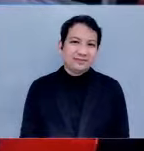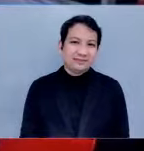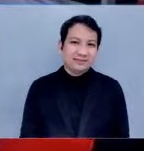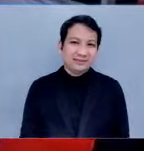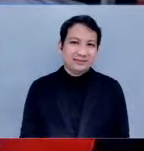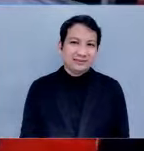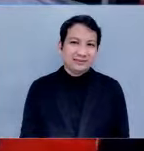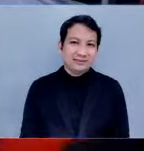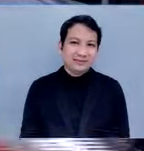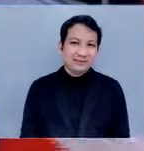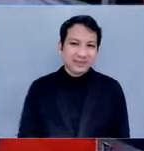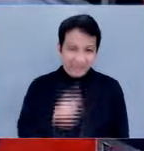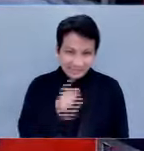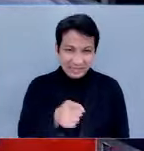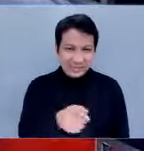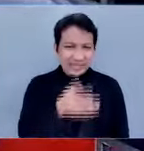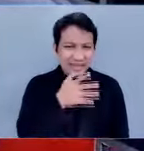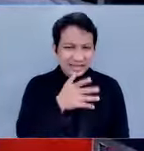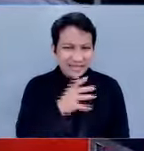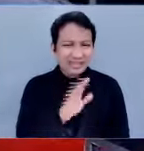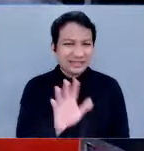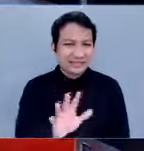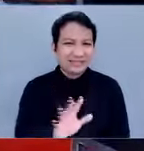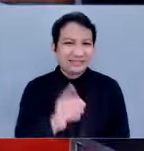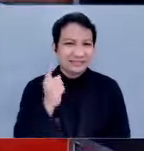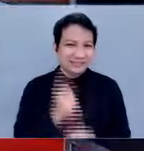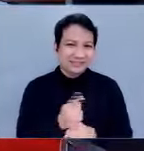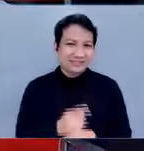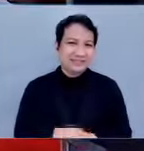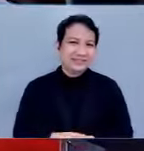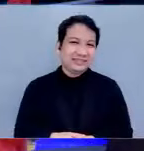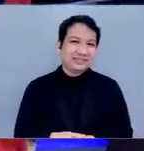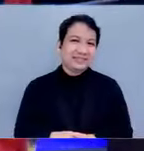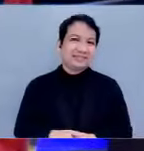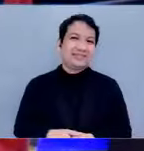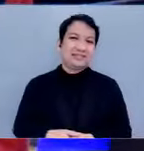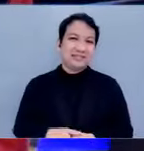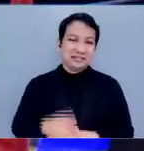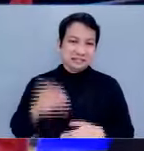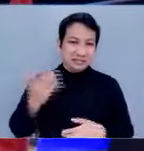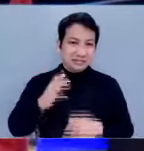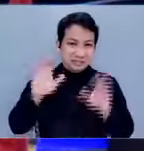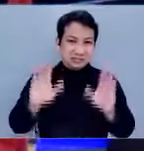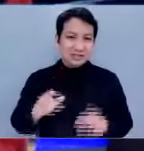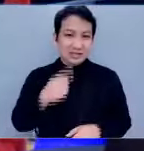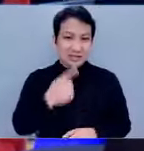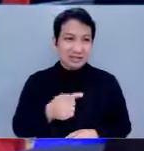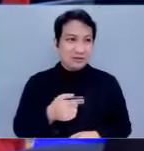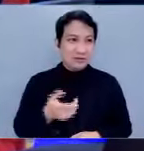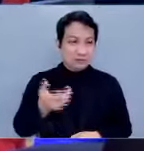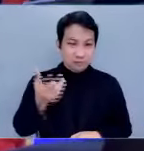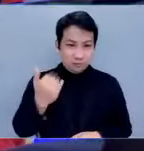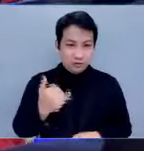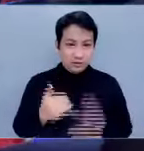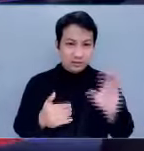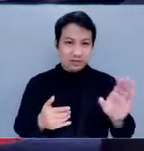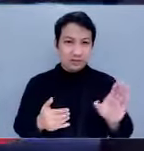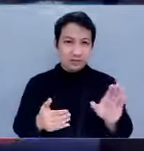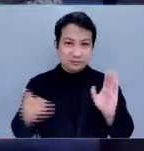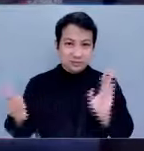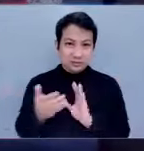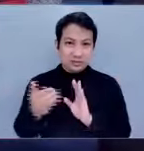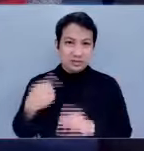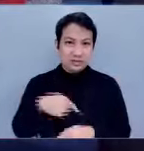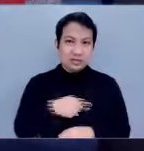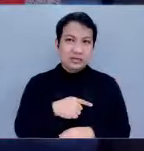nanay ka na naman, hindi pwedeng ganyan. Sa totoo lang, namamangha ako sa kanya, lalo na yung mga confrontations namin.